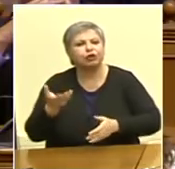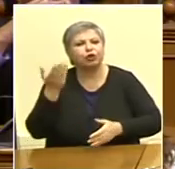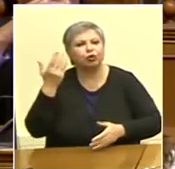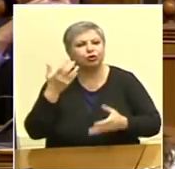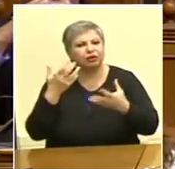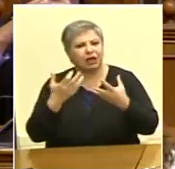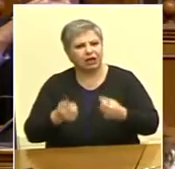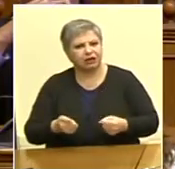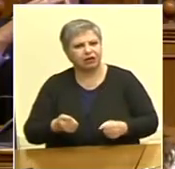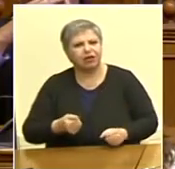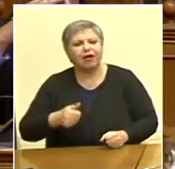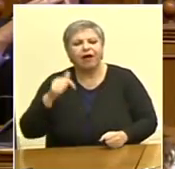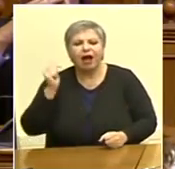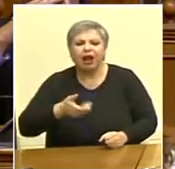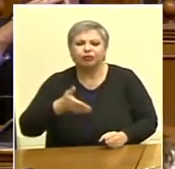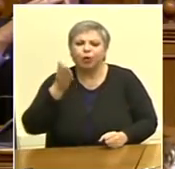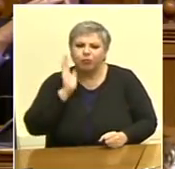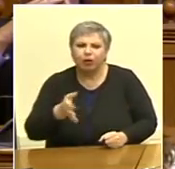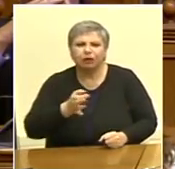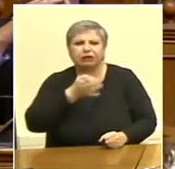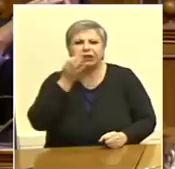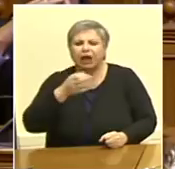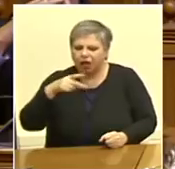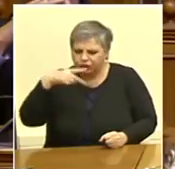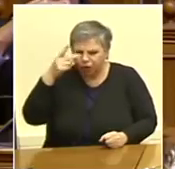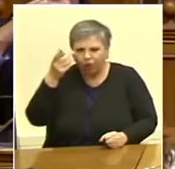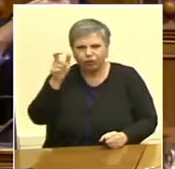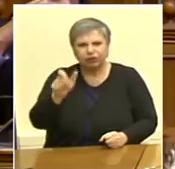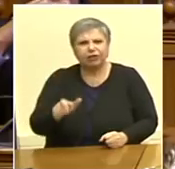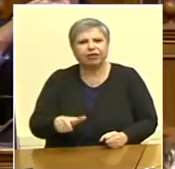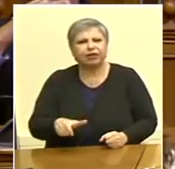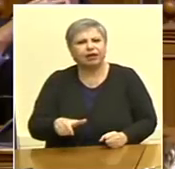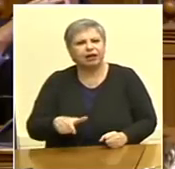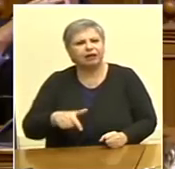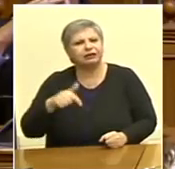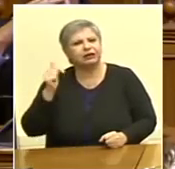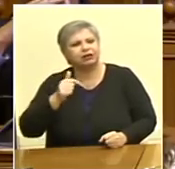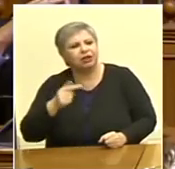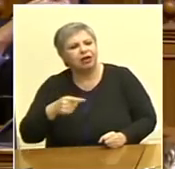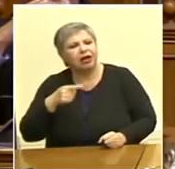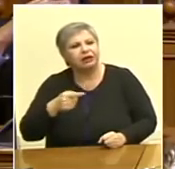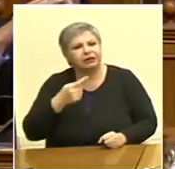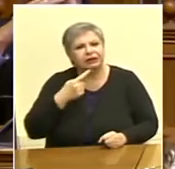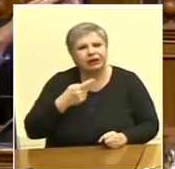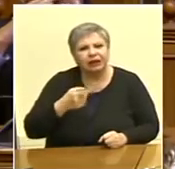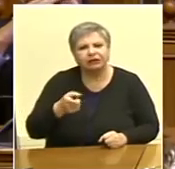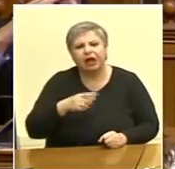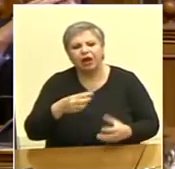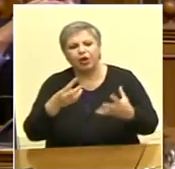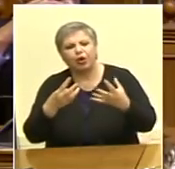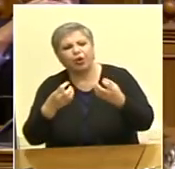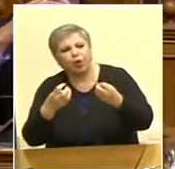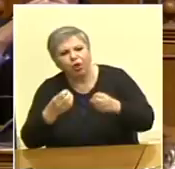είναι, όσο θέλετε μπορείτε να χρεώνετε, το αλλάζετε. Άλλη φορά λέτε ότι είναι 80 δις, άλλη 100 δις, άλλη 200